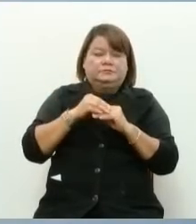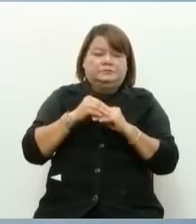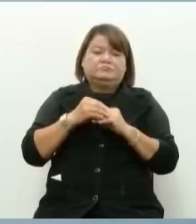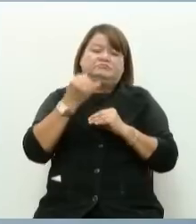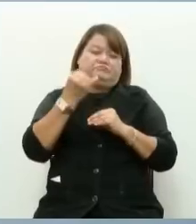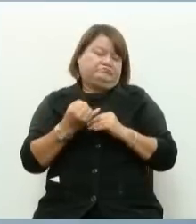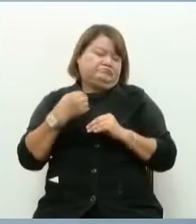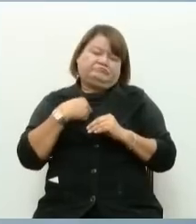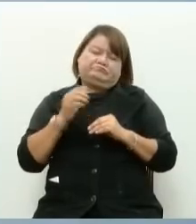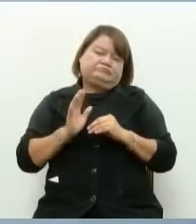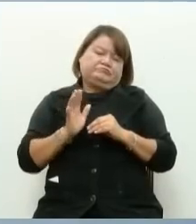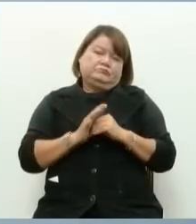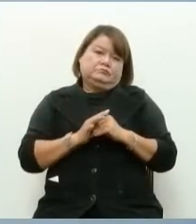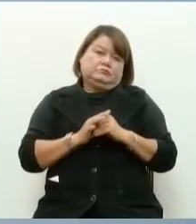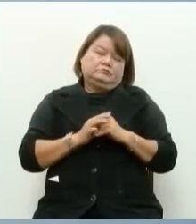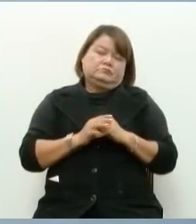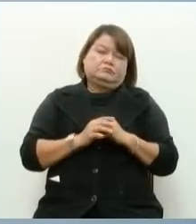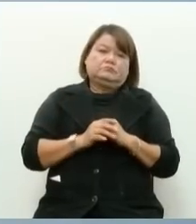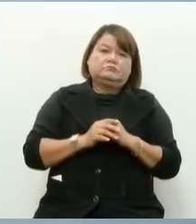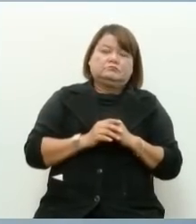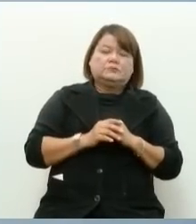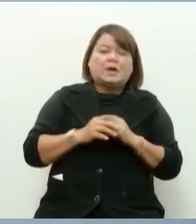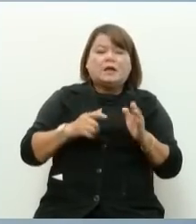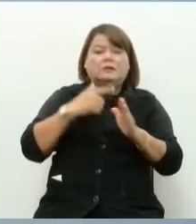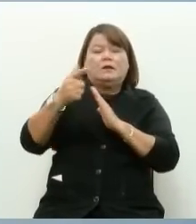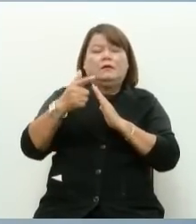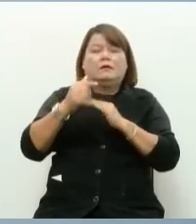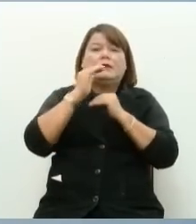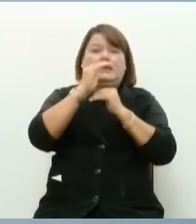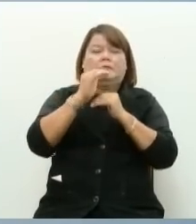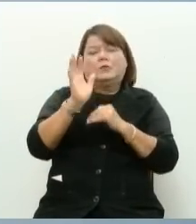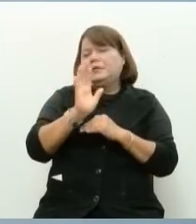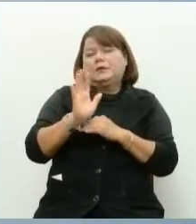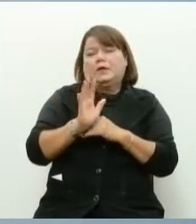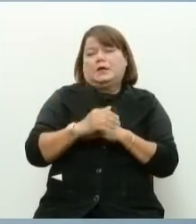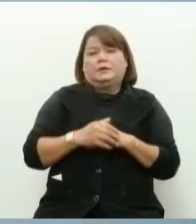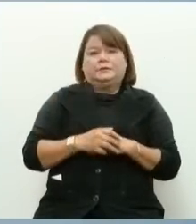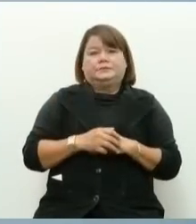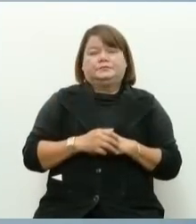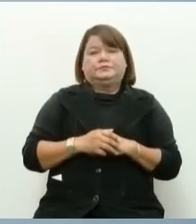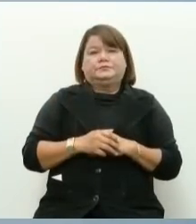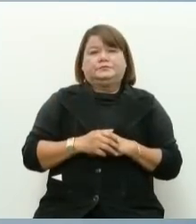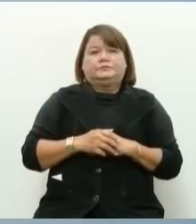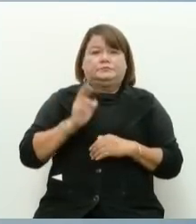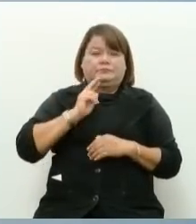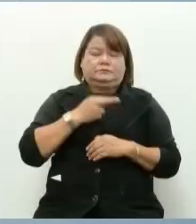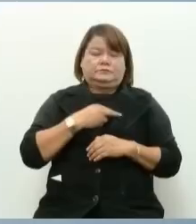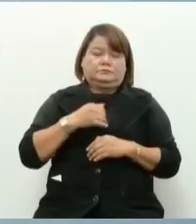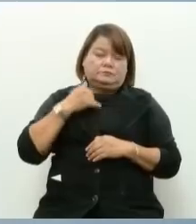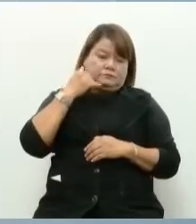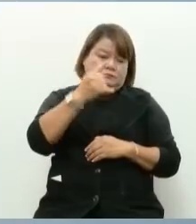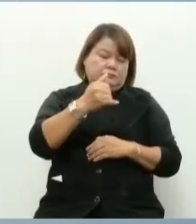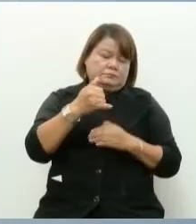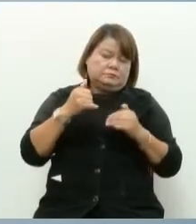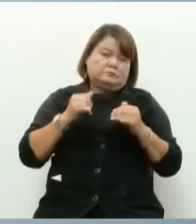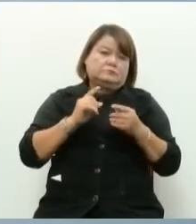ไปยกเลิกเกณฑ์นี้อันนั้นคือว่าเราไปเอาเกณฑ์มาปรับใส่ตัวเรามันคงเปลี่ยนไปไม่ได้ตัวเราเองต้องปรับตัวเราให้เข้ากับ